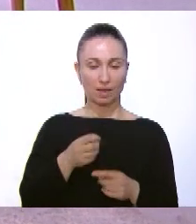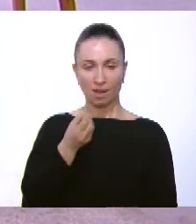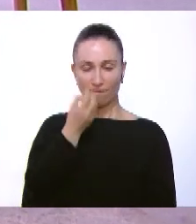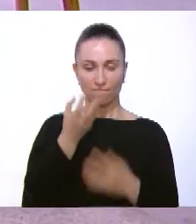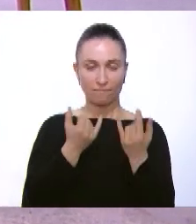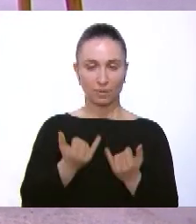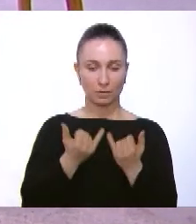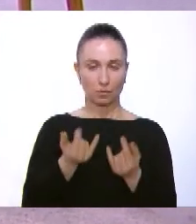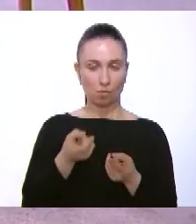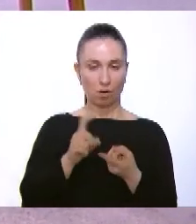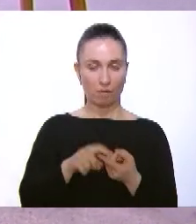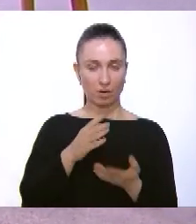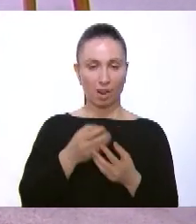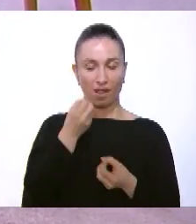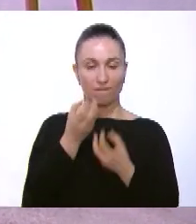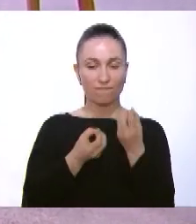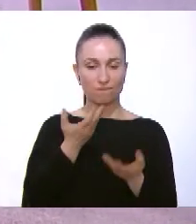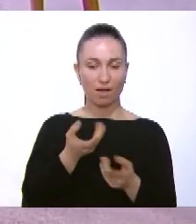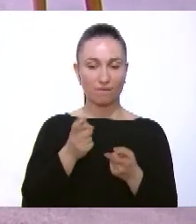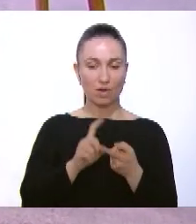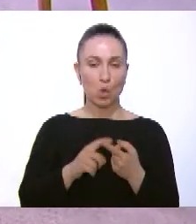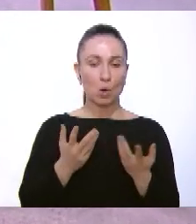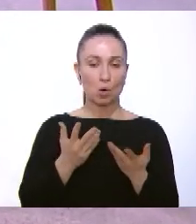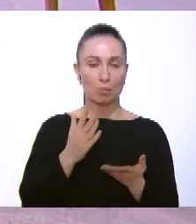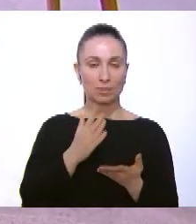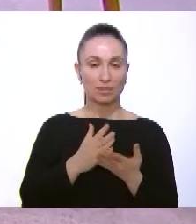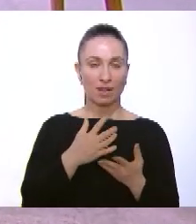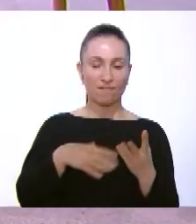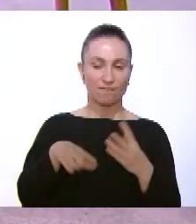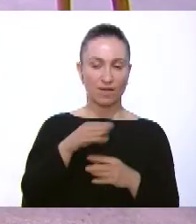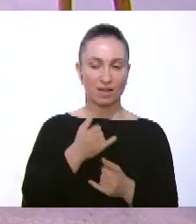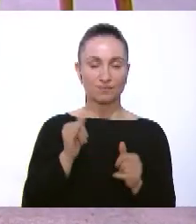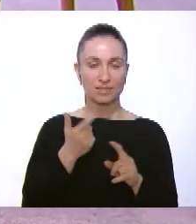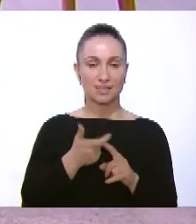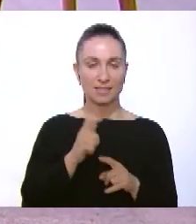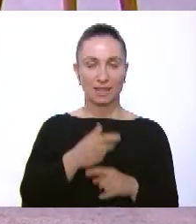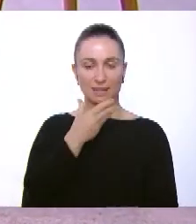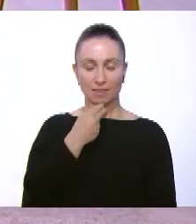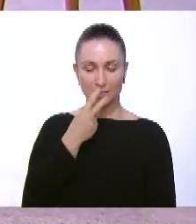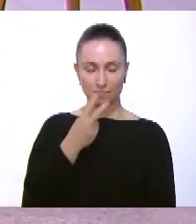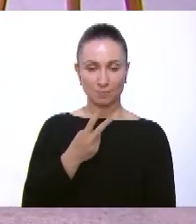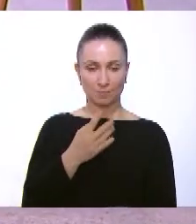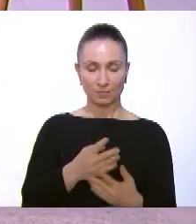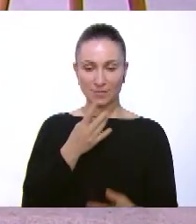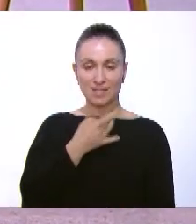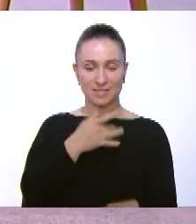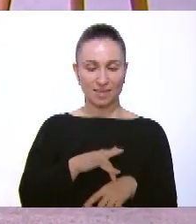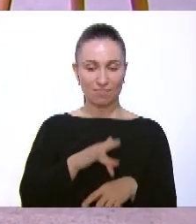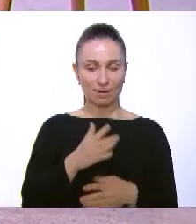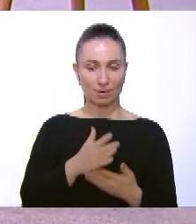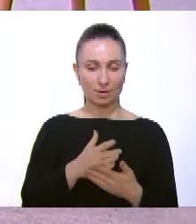ყვავილებს უკავშირდება. ყვავილებს, რომელიც ყველასათვის შეიძლება ძალიან ლამაზი, მიმზიდველი და საყვარელიც კი